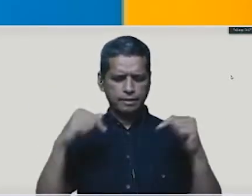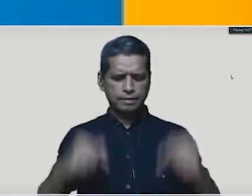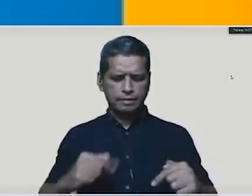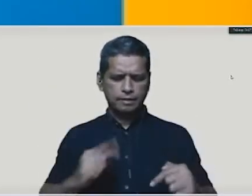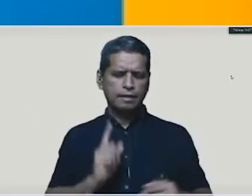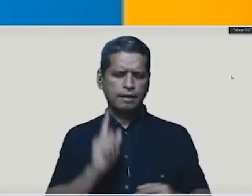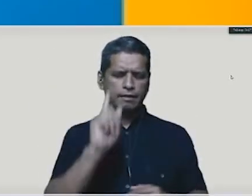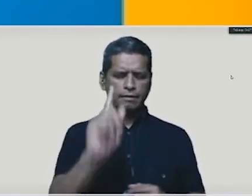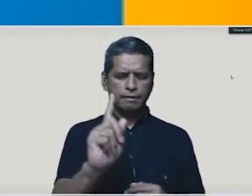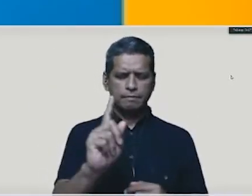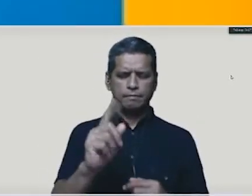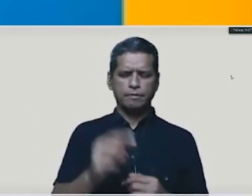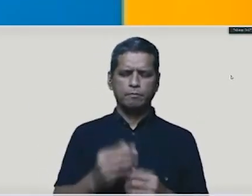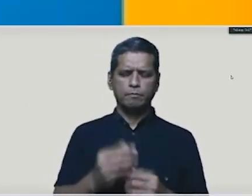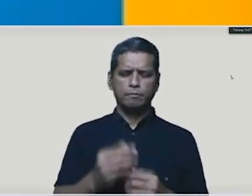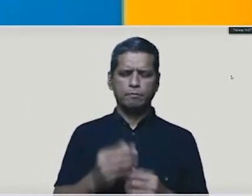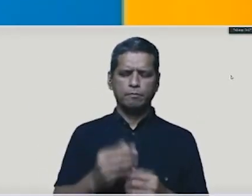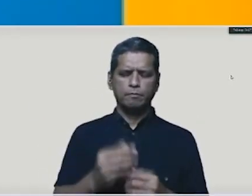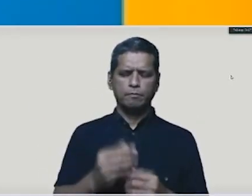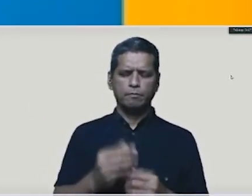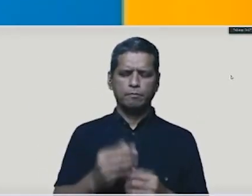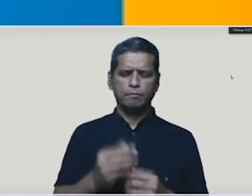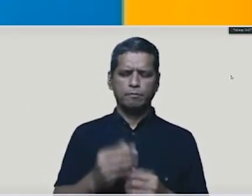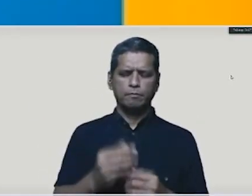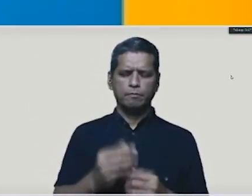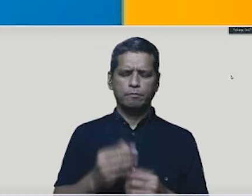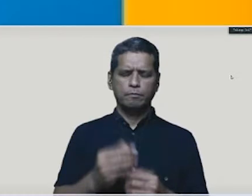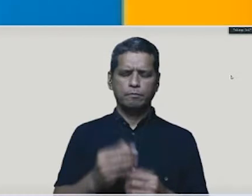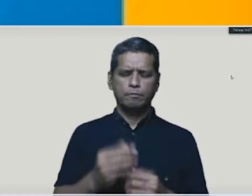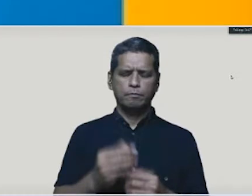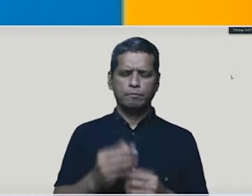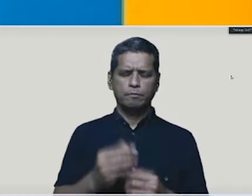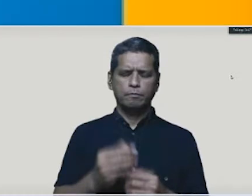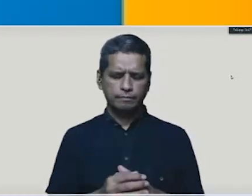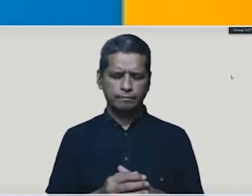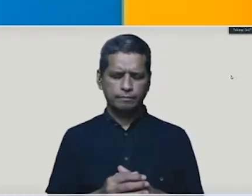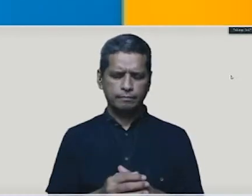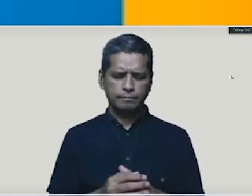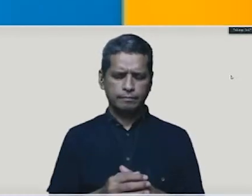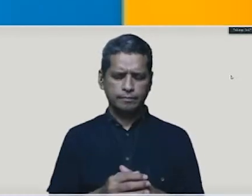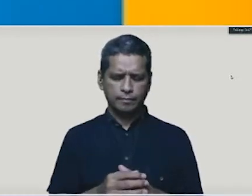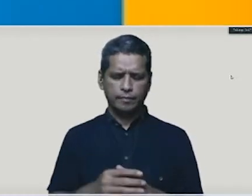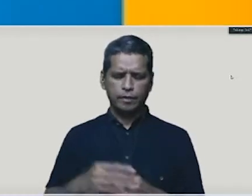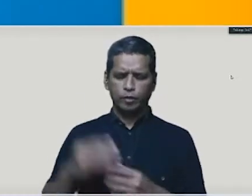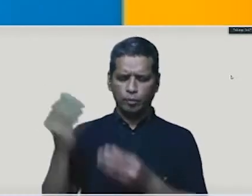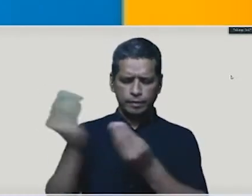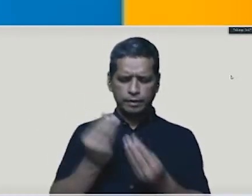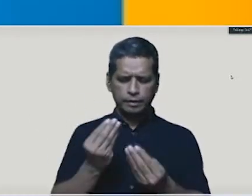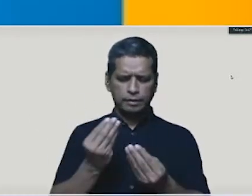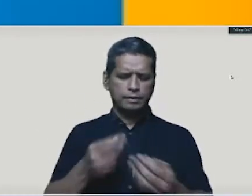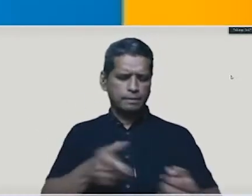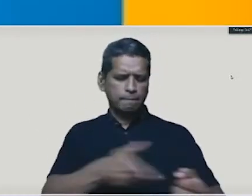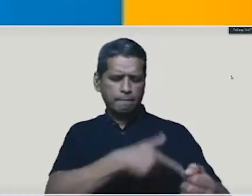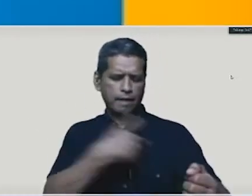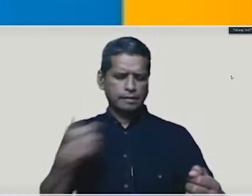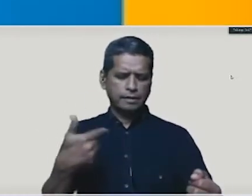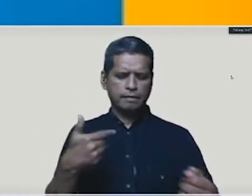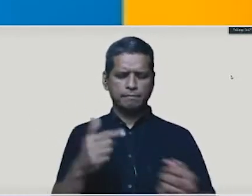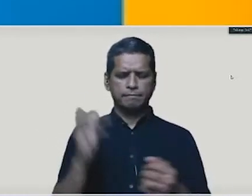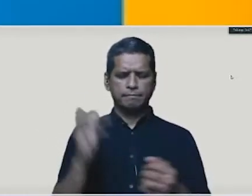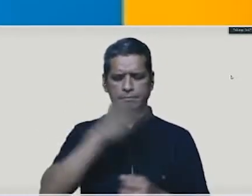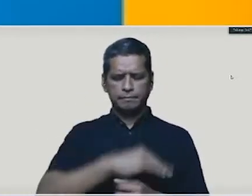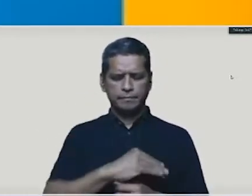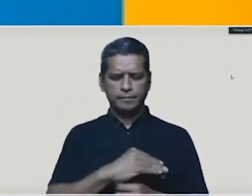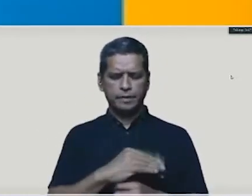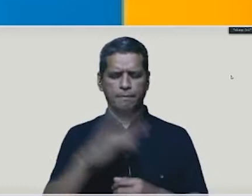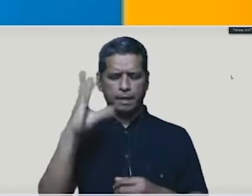kepadamu mengucapkan syukur oleh karena berkat yang Tuhan boleh berikan kepada kami di sepanjang hari ini hingga pada malam